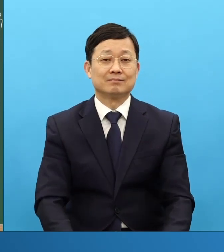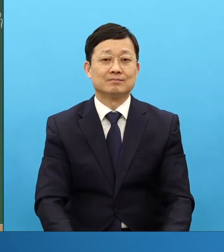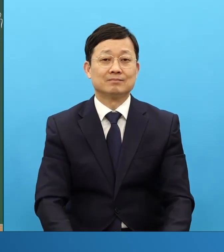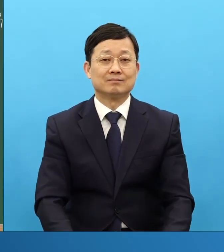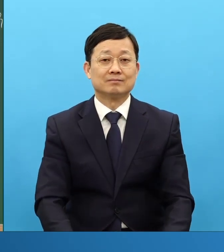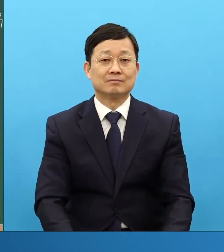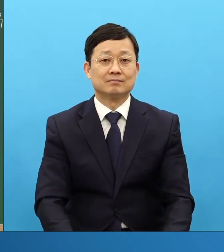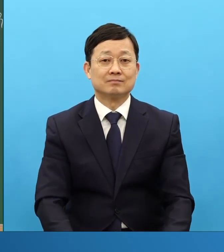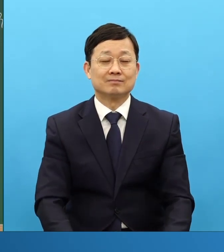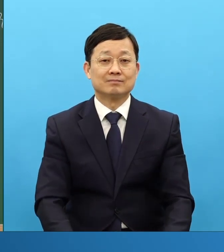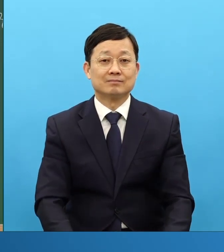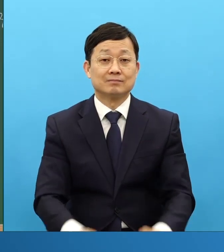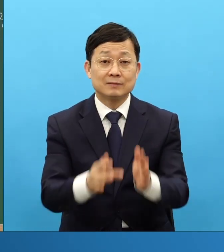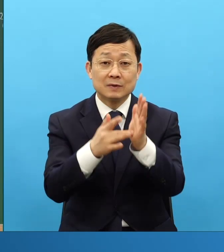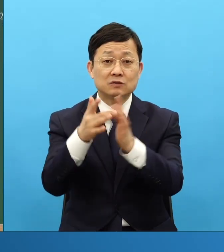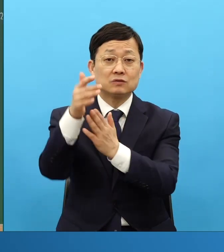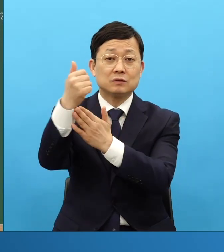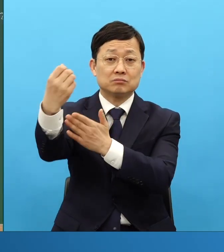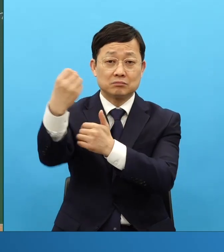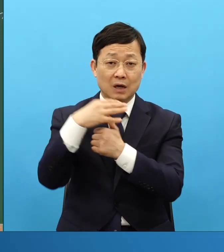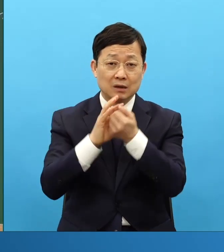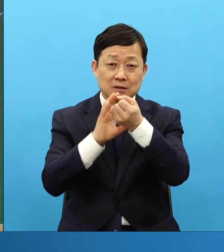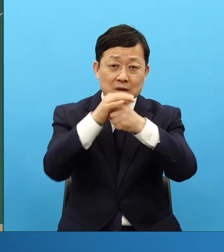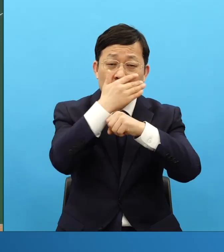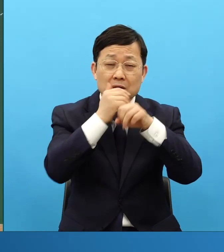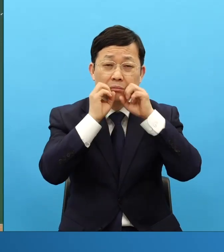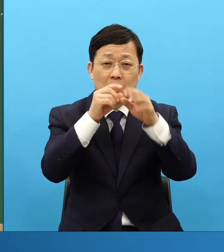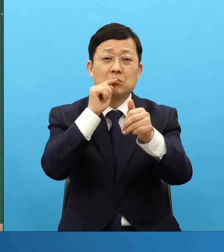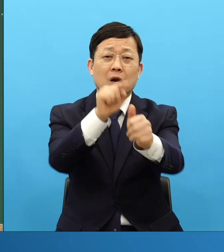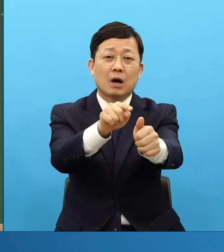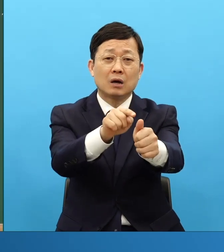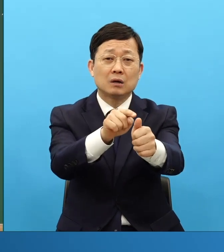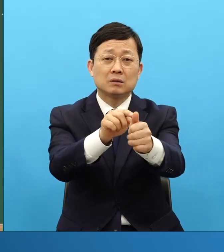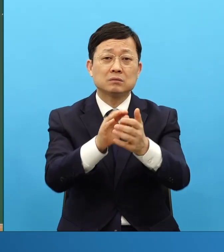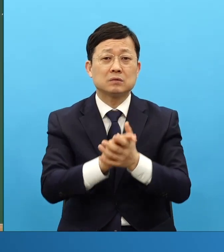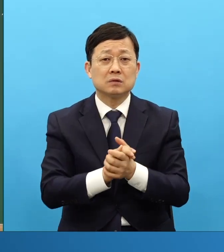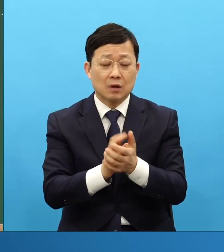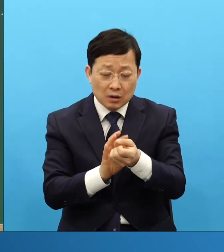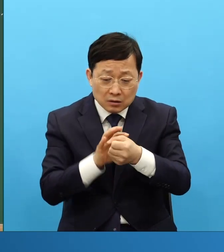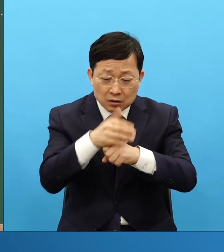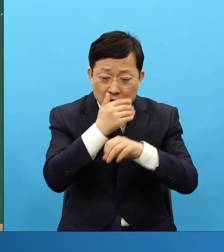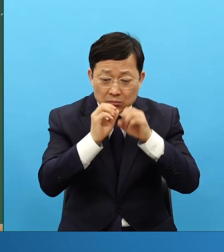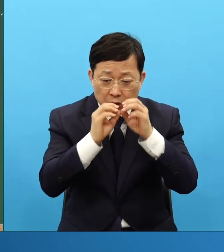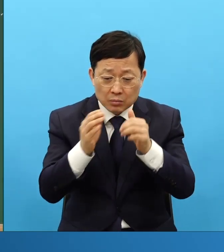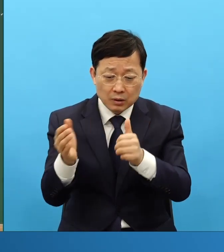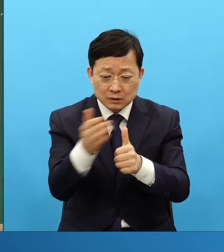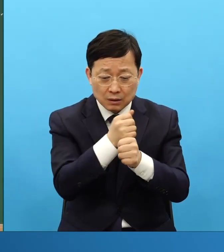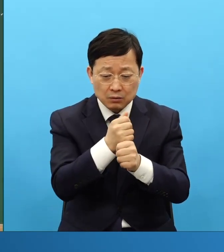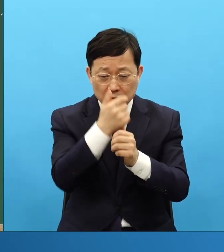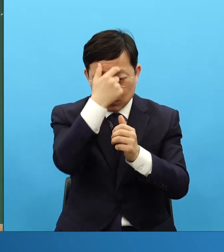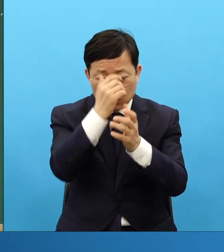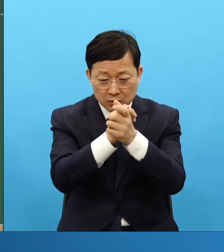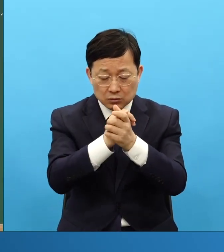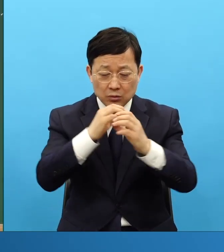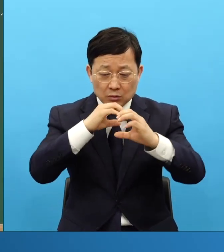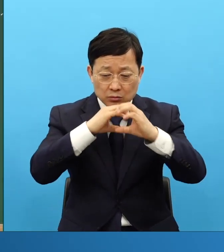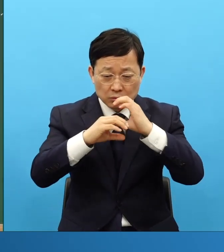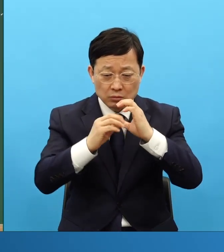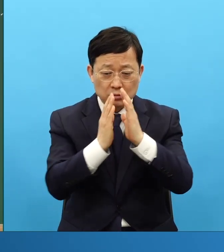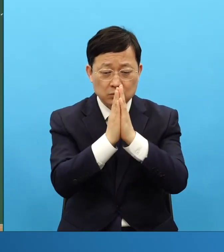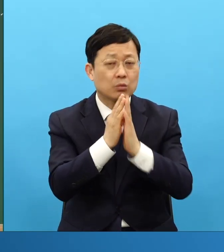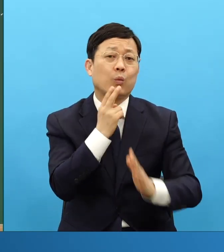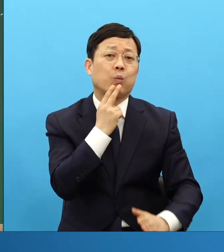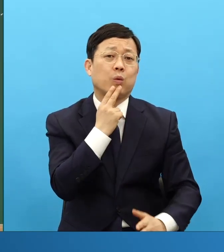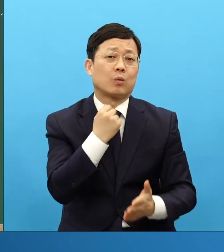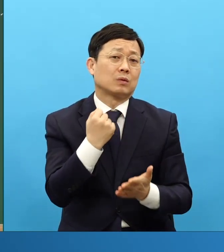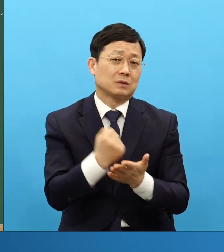empty. 예수님께서 세계복음화라고 했는데 중직자 여러분이 세계 놓고 하나 잡고 기도하고 소통되는 게 없잖아요. That the Lord told us we must do world 그렇죠.